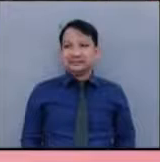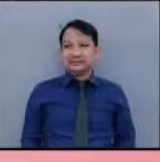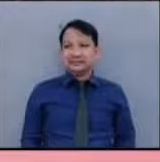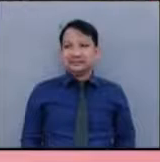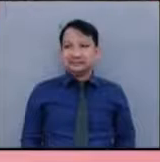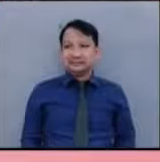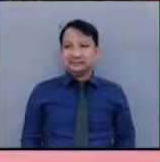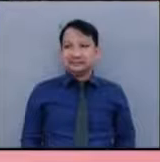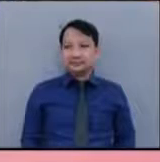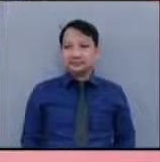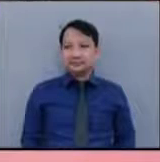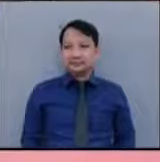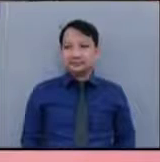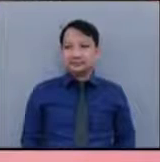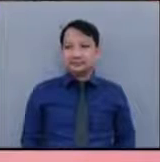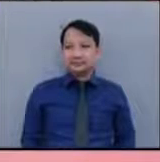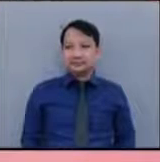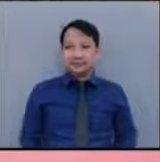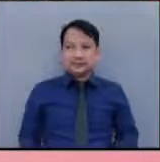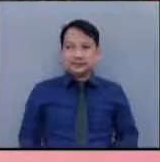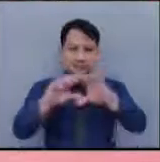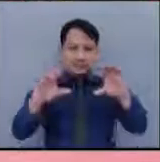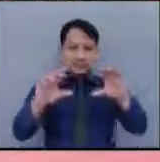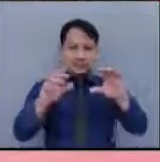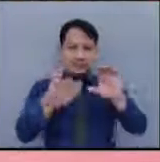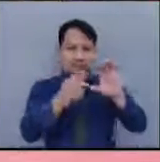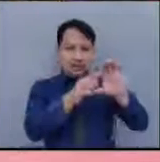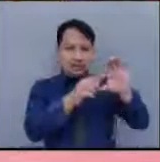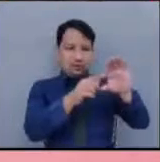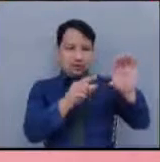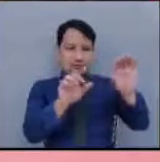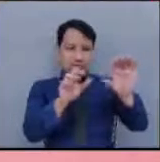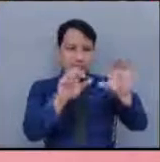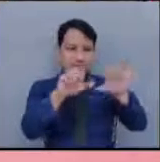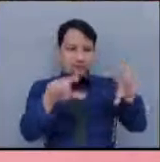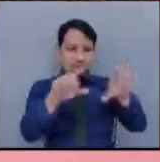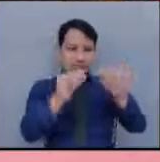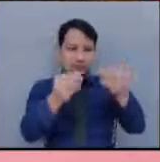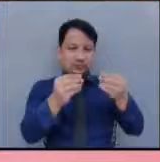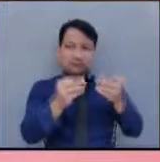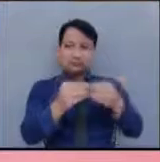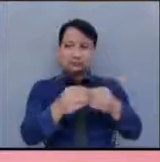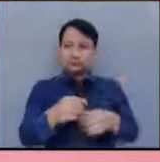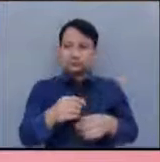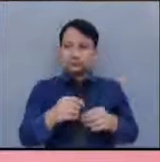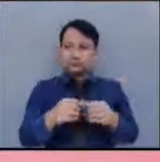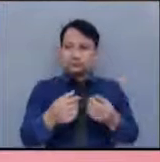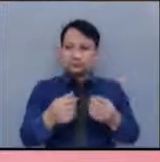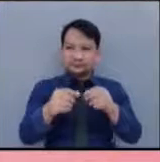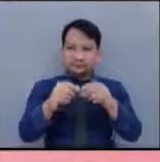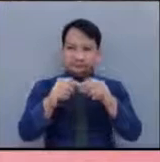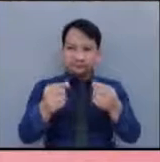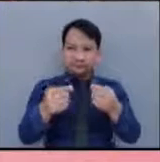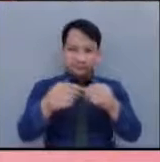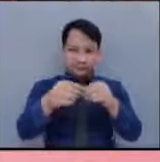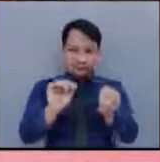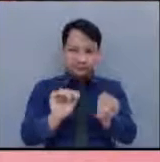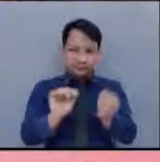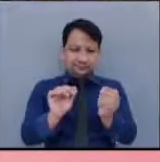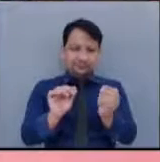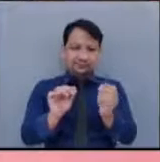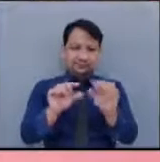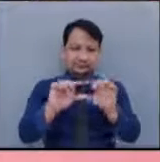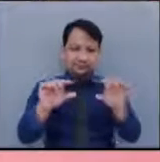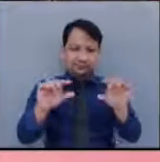Yan, Magkabilang gilid itutupi. Makakabukoy ng legs. Yan, oo. Dapat, ng parang paa. Yan. Dapat may gap sa